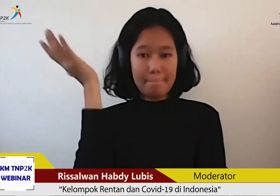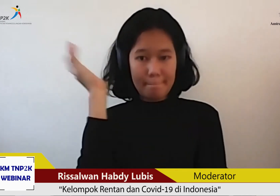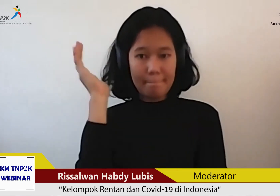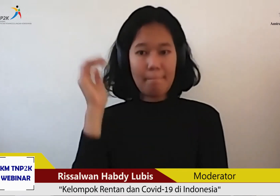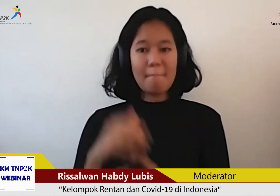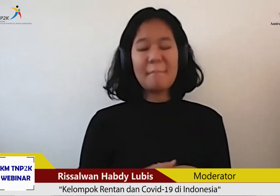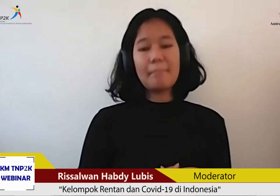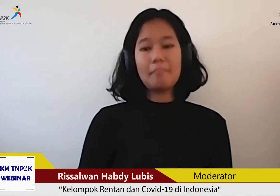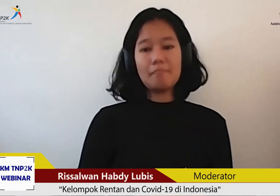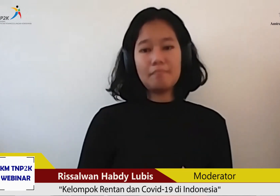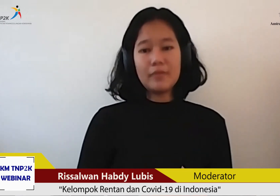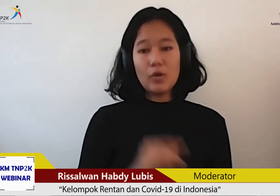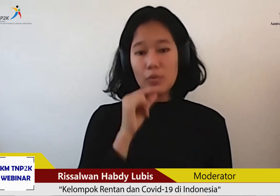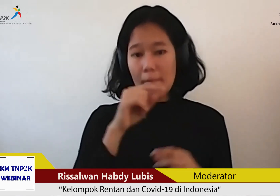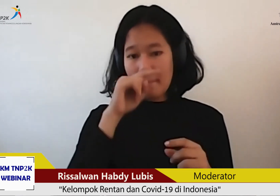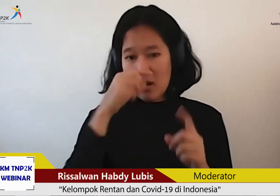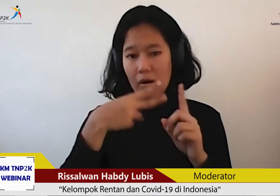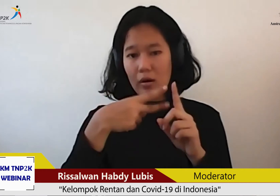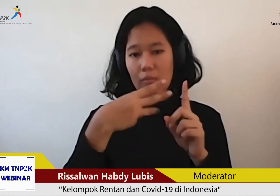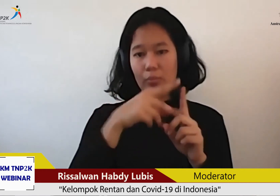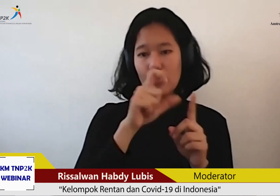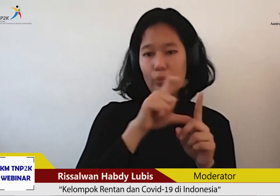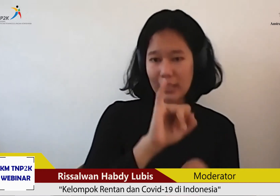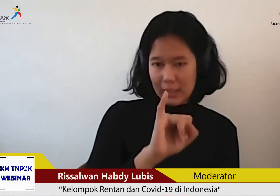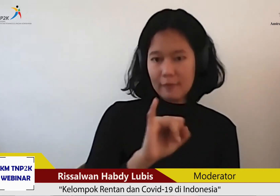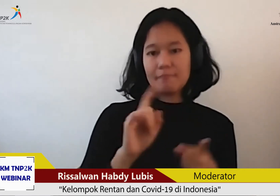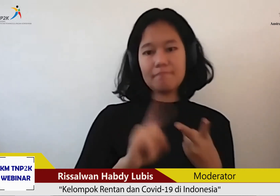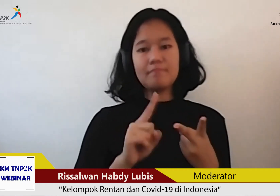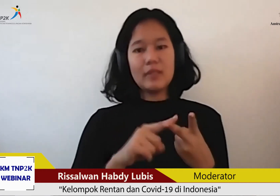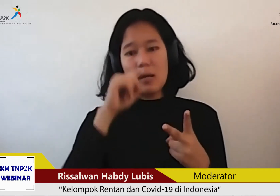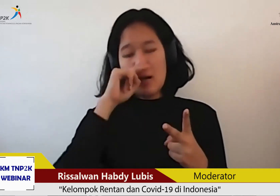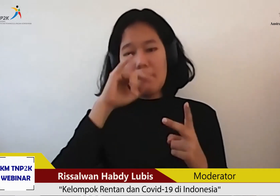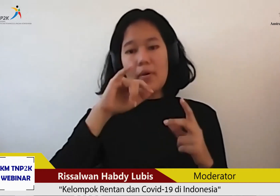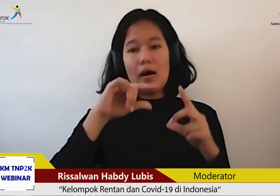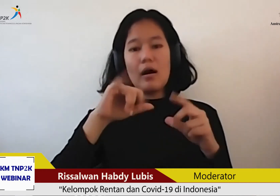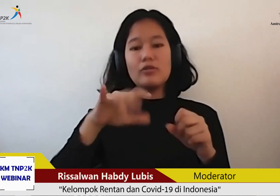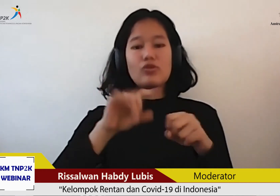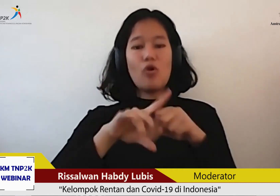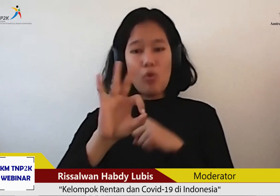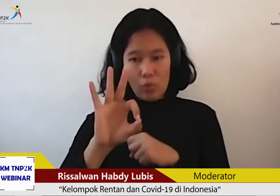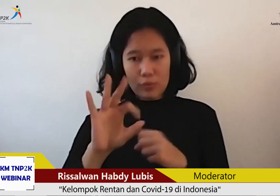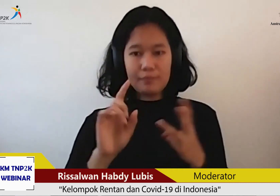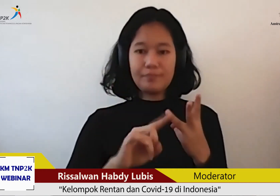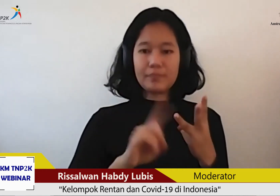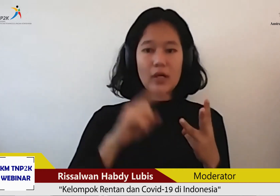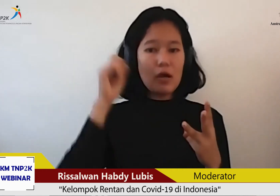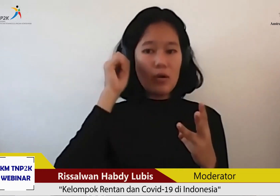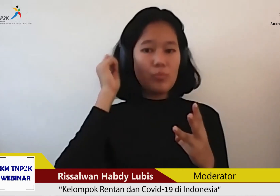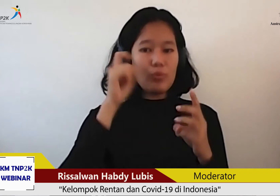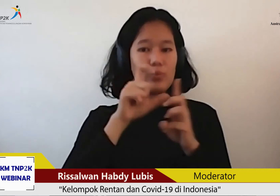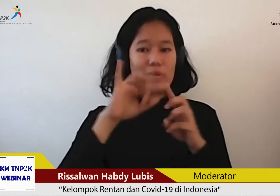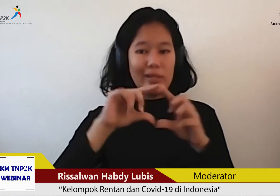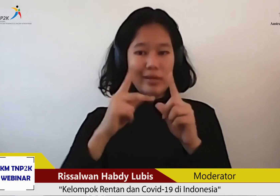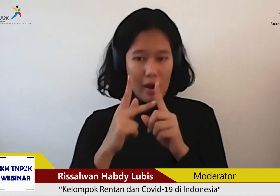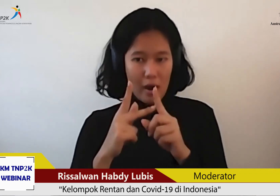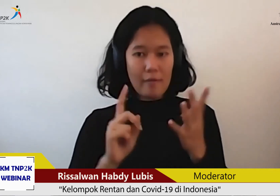kepada Bapak Budi Wibowo, Bapak Dr. Agus Joko Pitoyo, Mbak Diah Larasati,